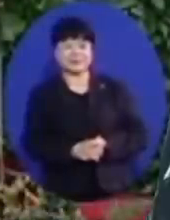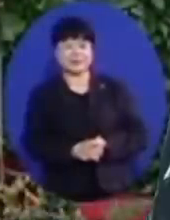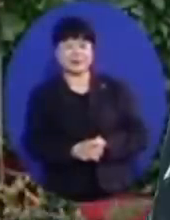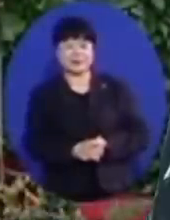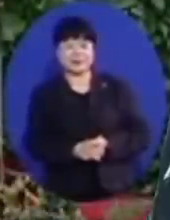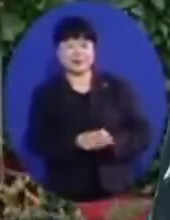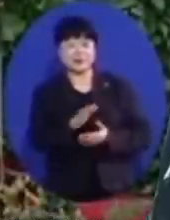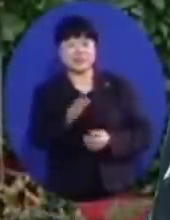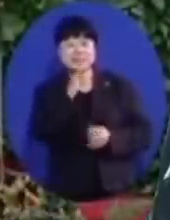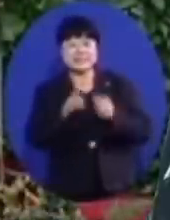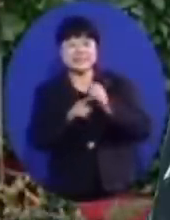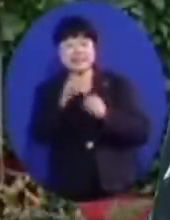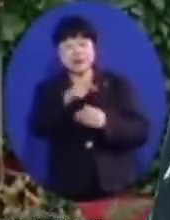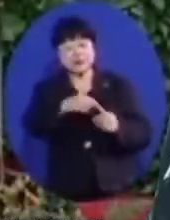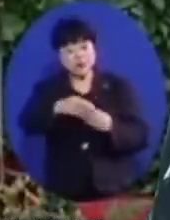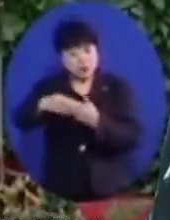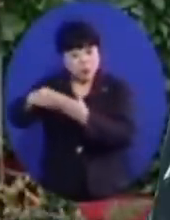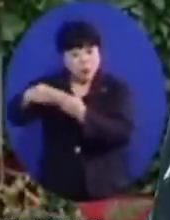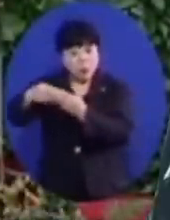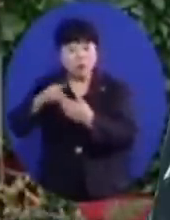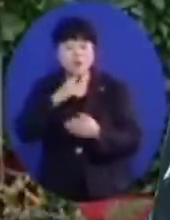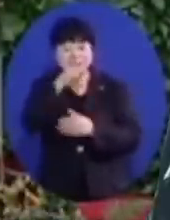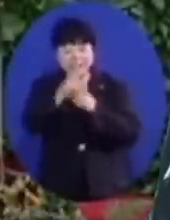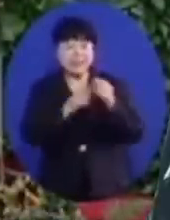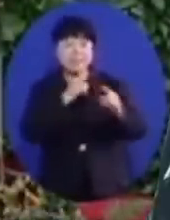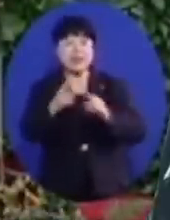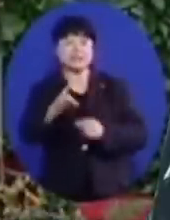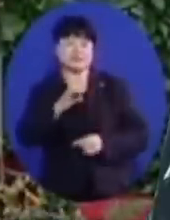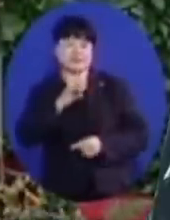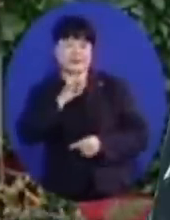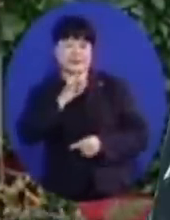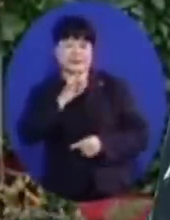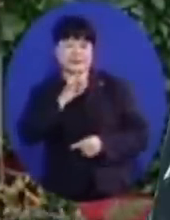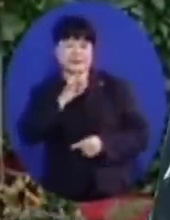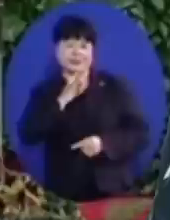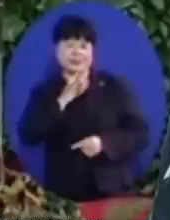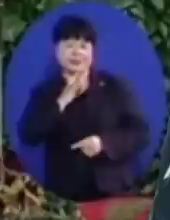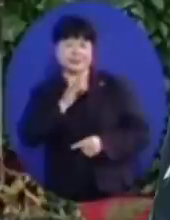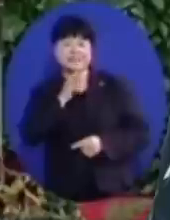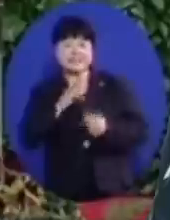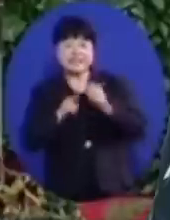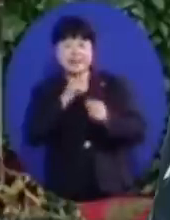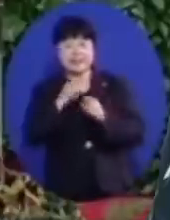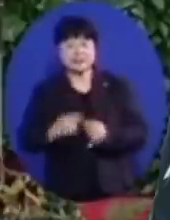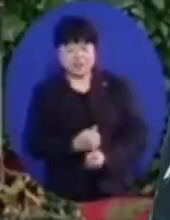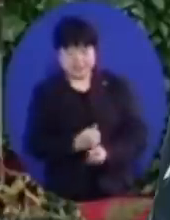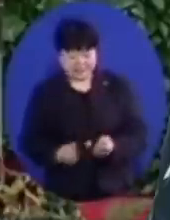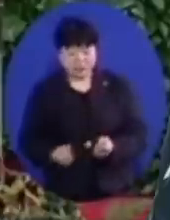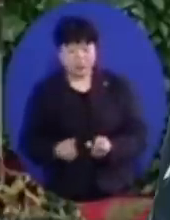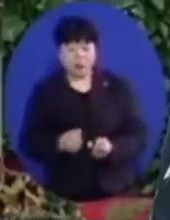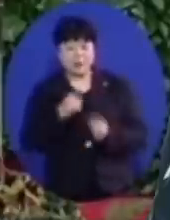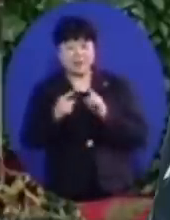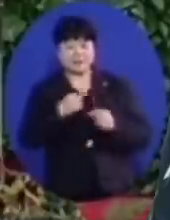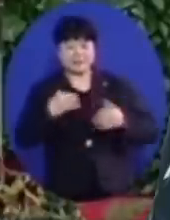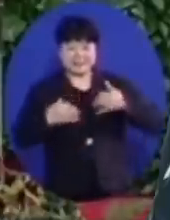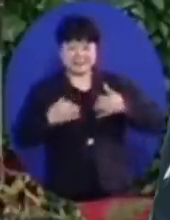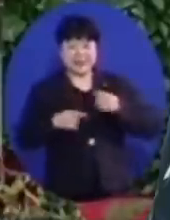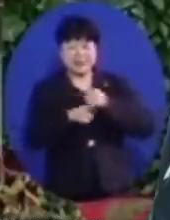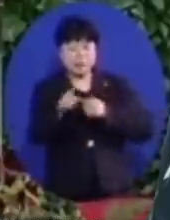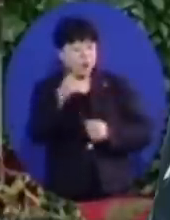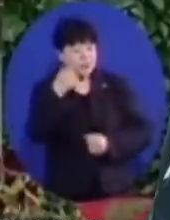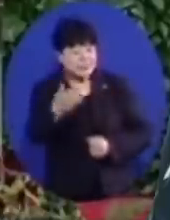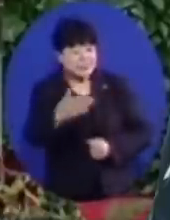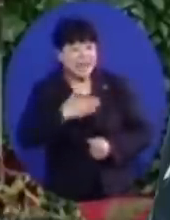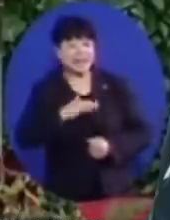우리를 진리 가운데로 인도하는 것은 오직 하나님이 말씀뿐입니다 우리는 늘 진리의 말씀으로 허리띠를 띠고 하나님을 기뻐하시는 뜻이 무엇인지